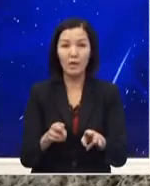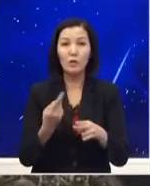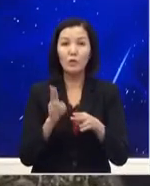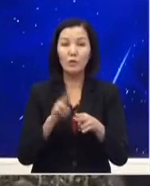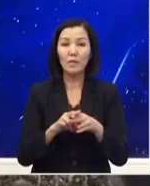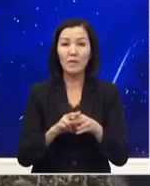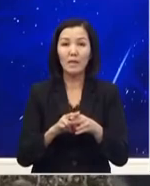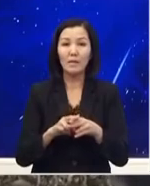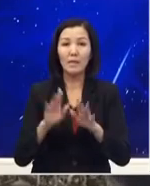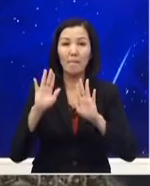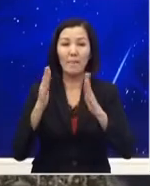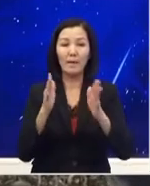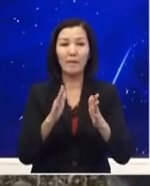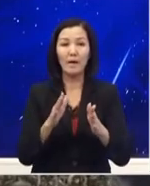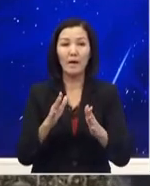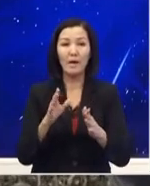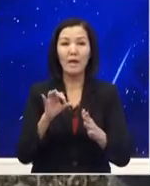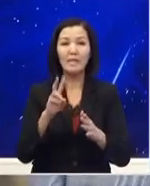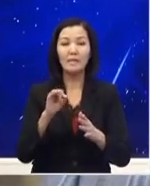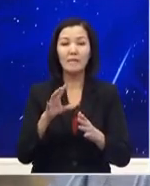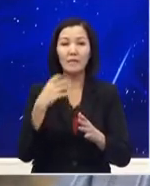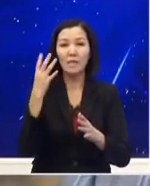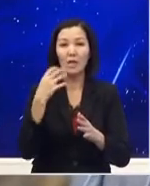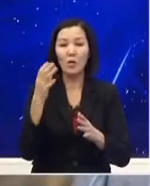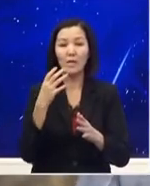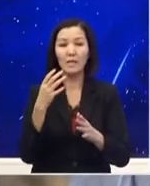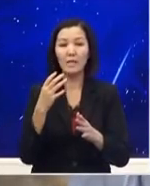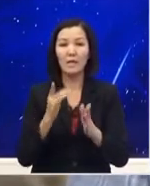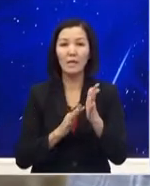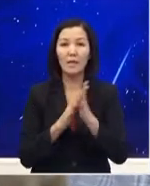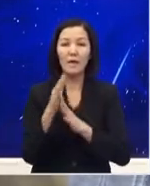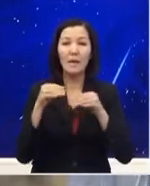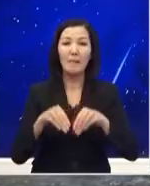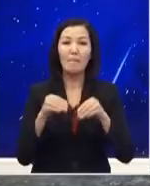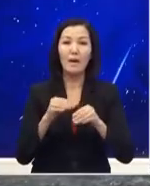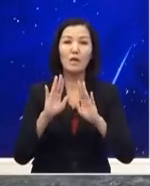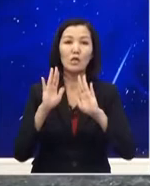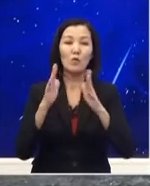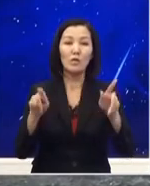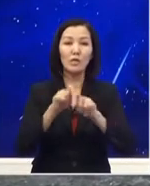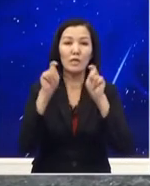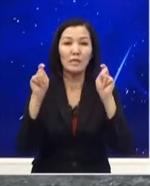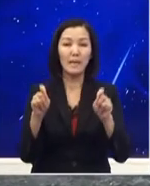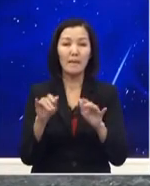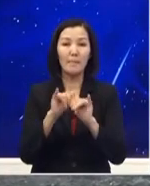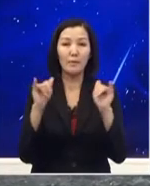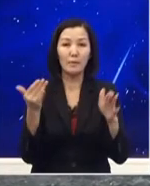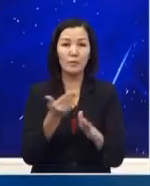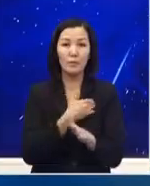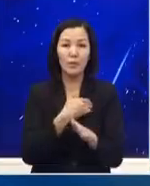Сондықтан бағбандарға Алатаудың брендті сиверс алмасының әлеуетін пайдаланып, бақ шаруашылығын дамытып, мол пайда табуды